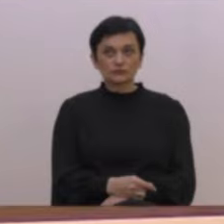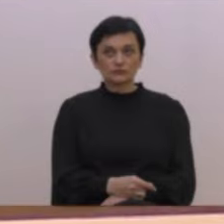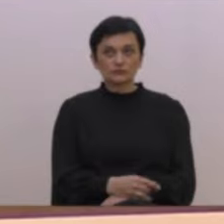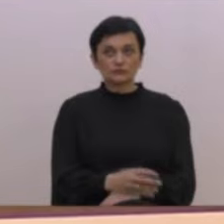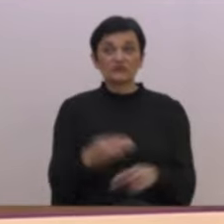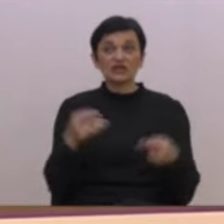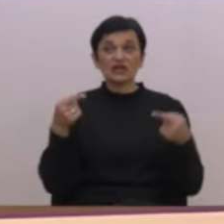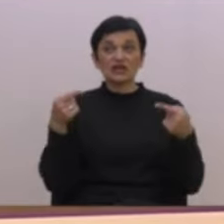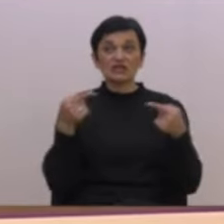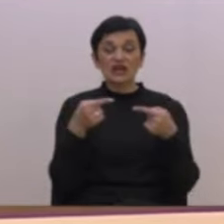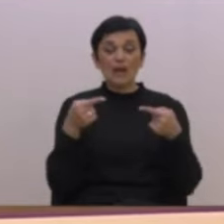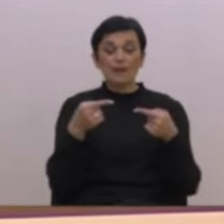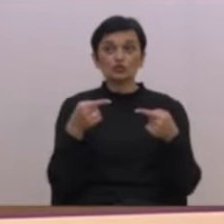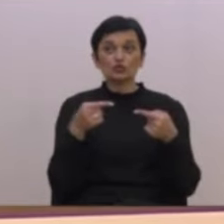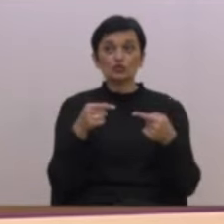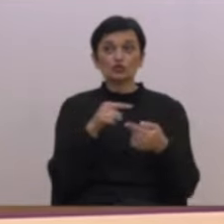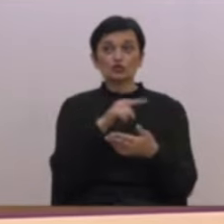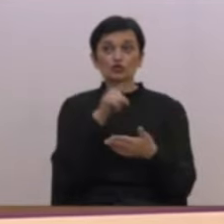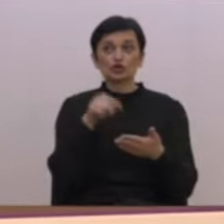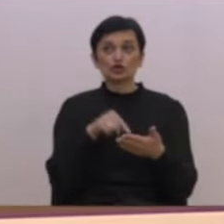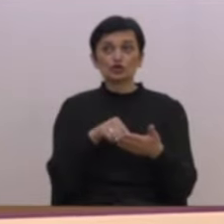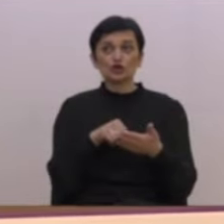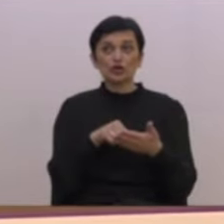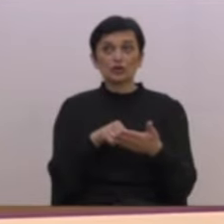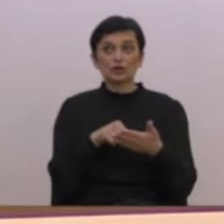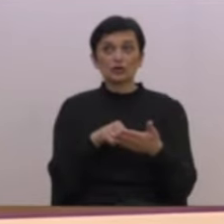Дамаз устабели шекитва мак.